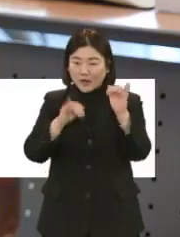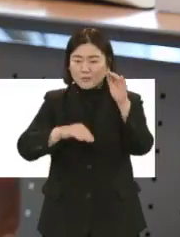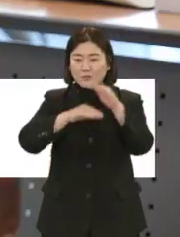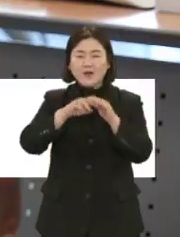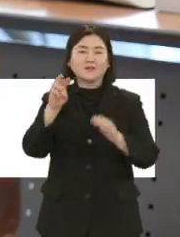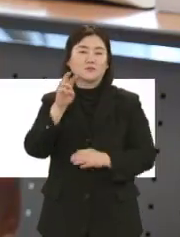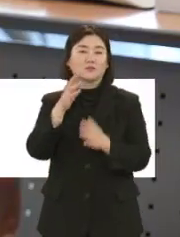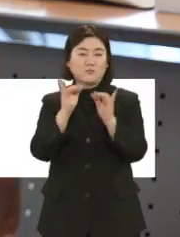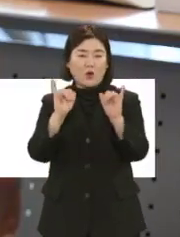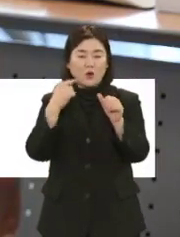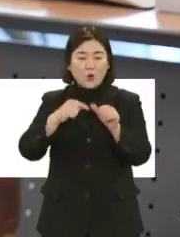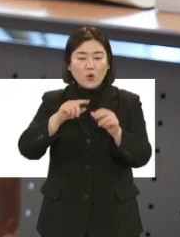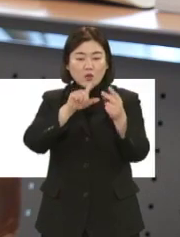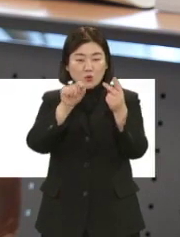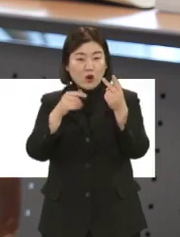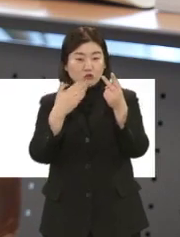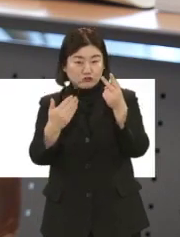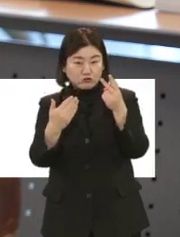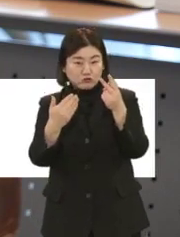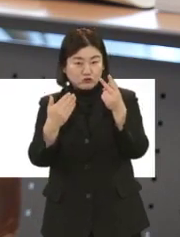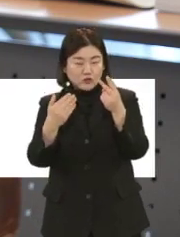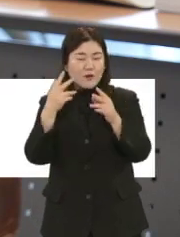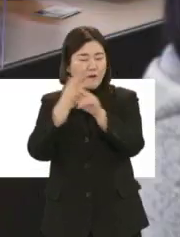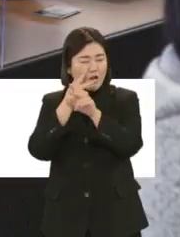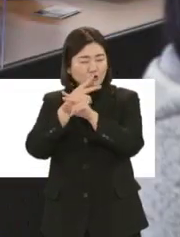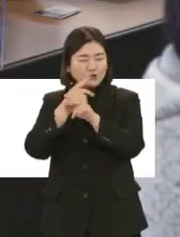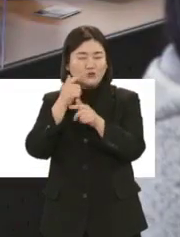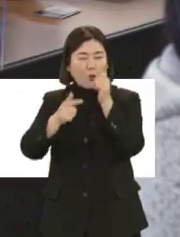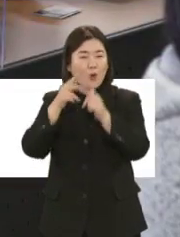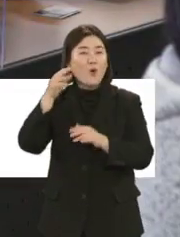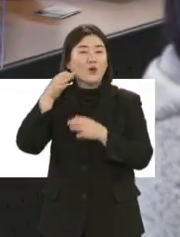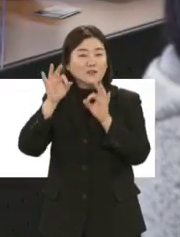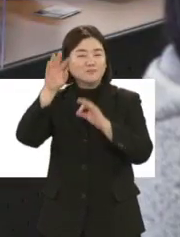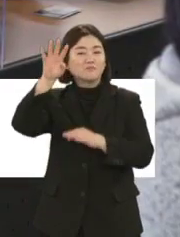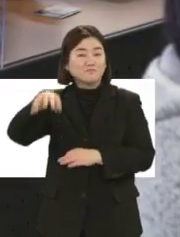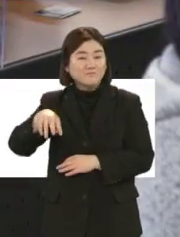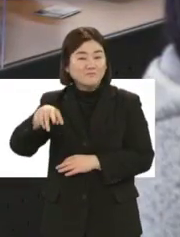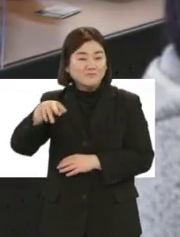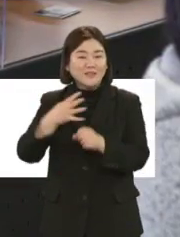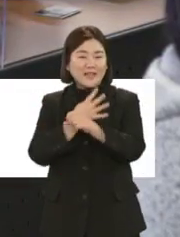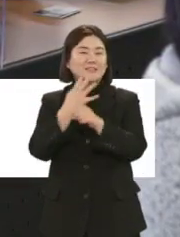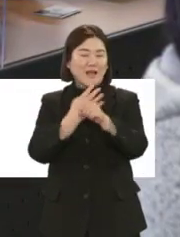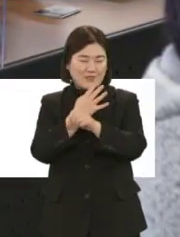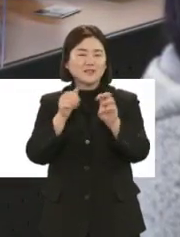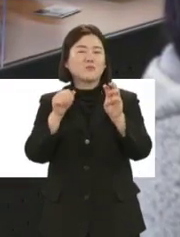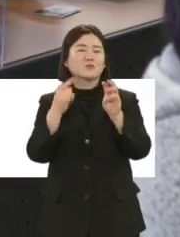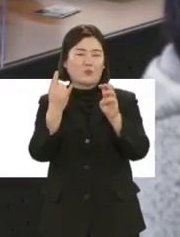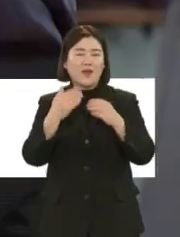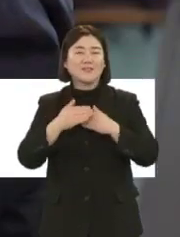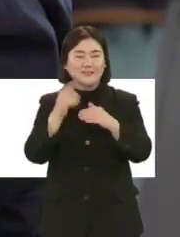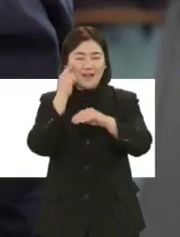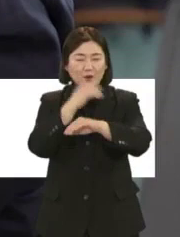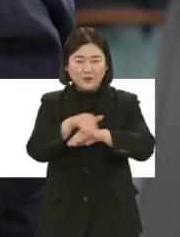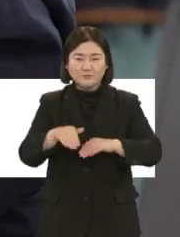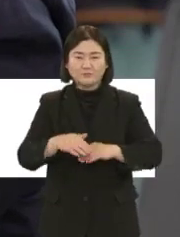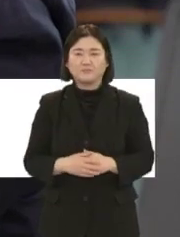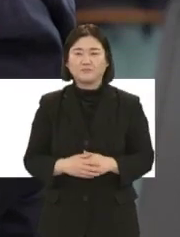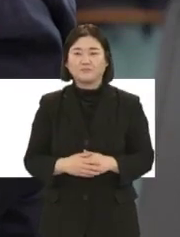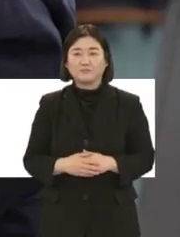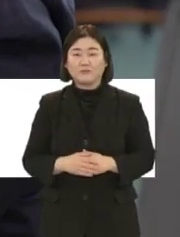30명이며 교육은 오는 2월 9일부터 매주 목요일과 금요일에 4시간씩 총 30회에 걸쳐 진행될